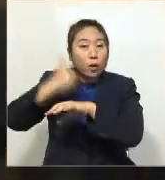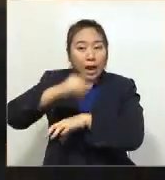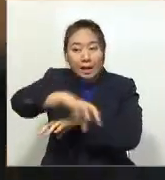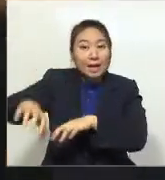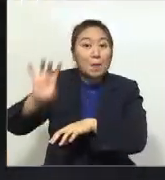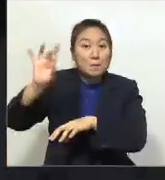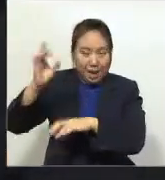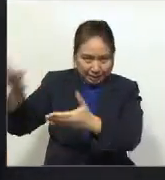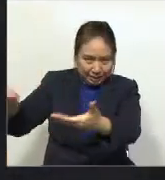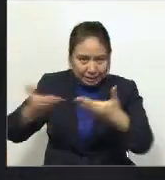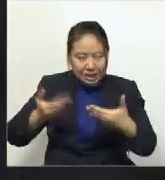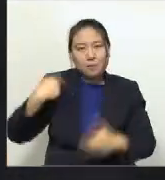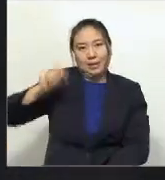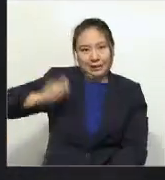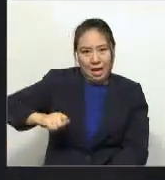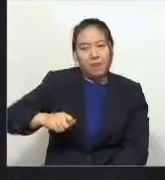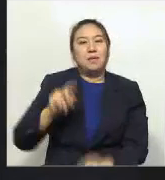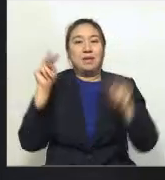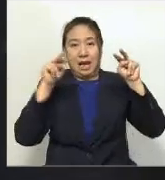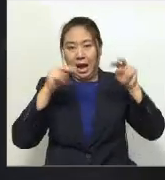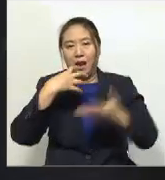ศาลด้วยนะคะส่วนการยื่นขอประ